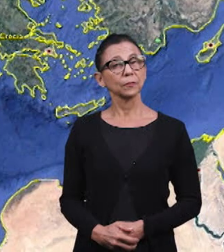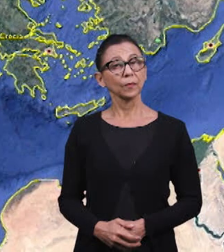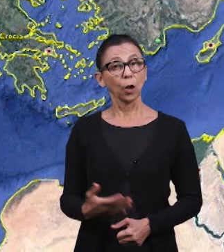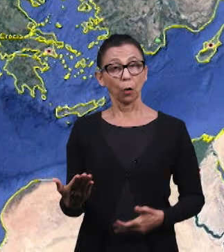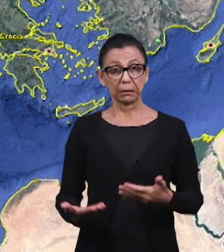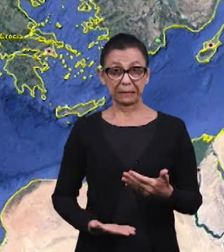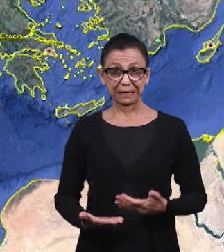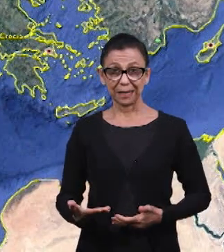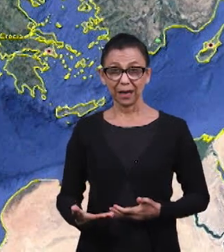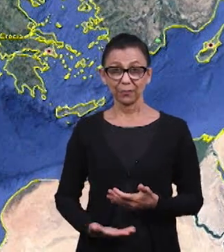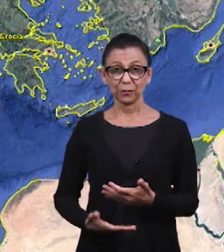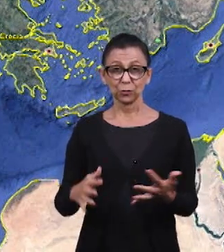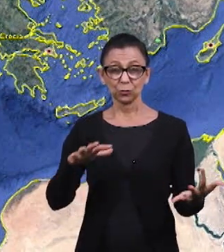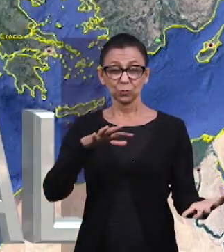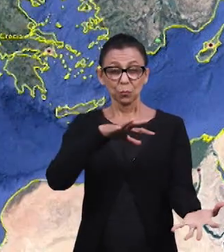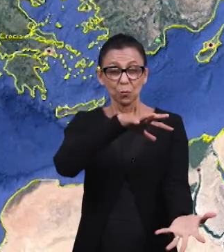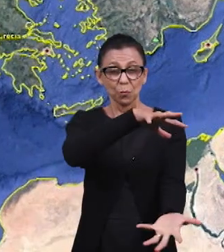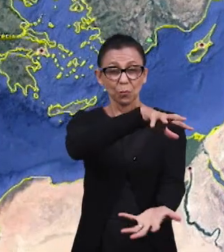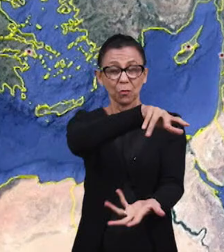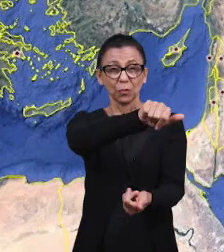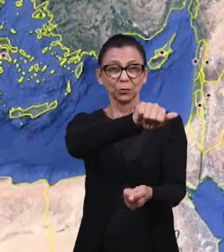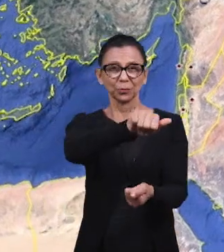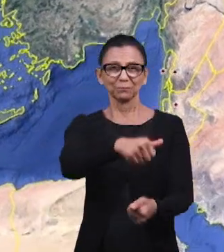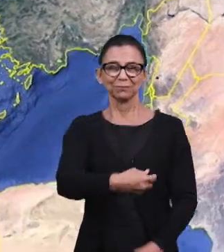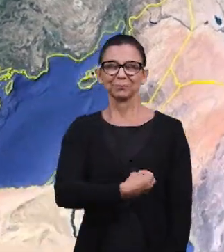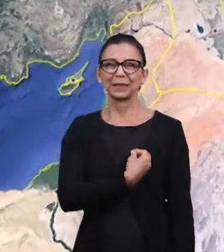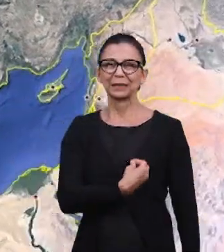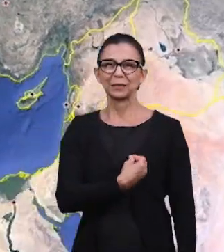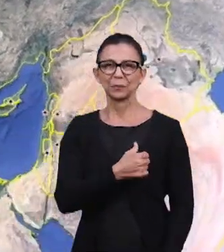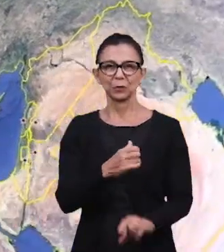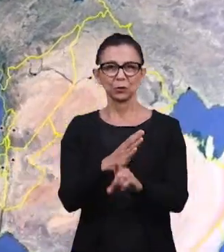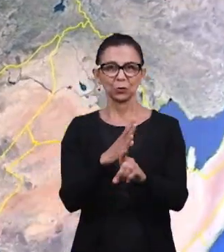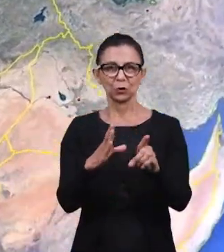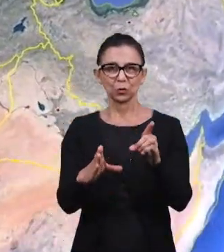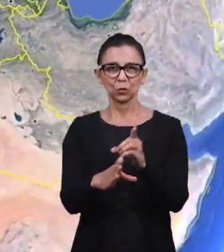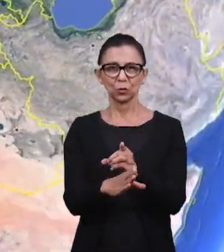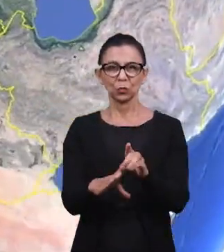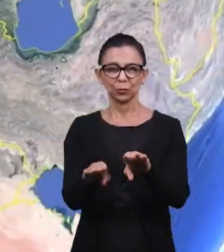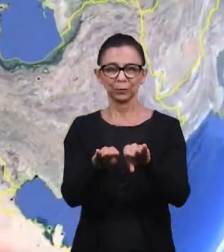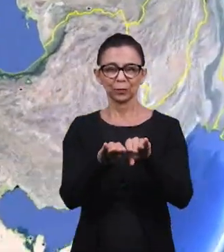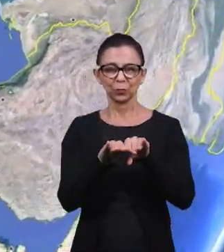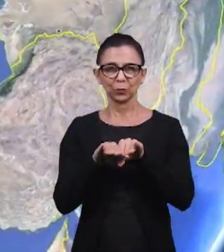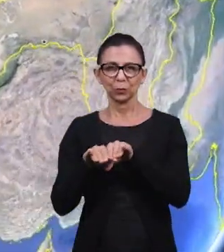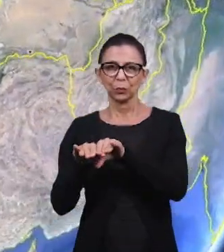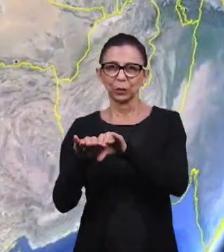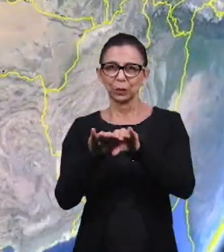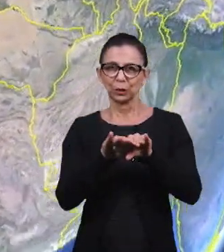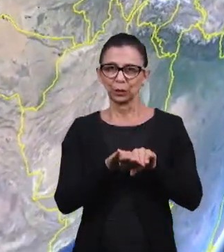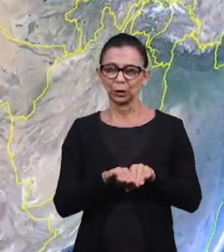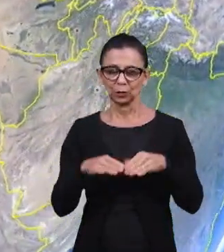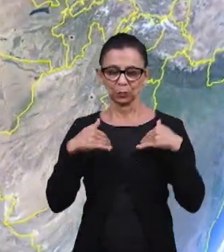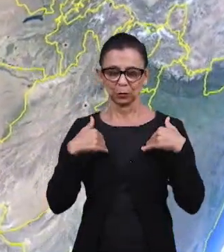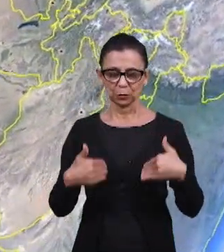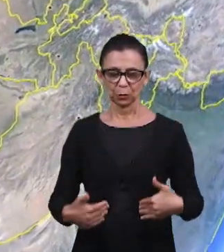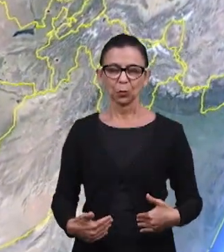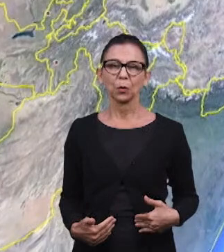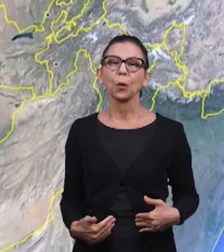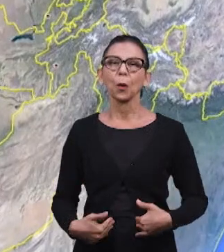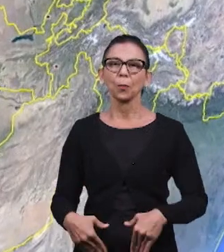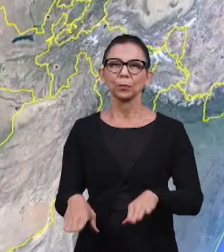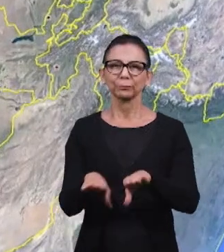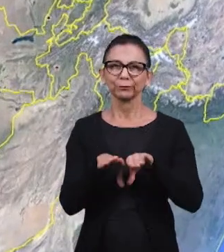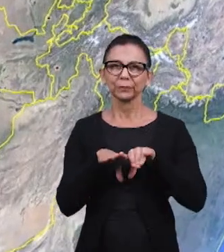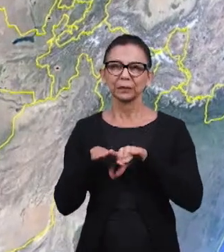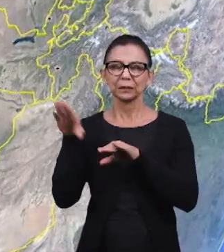Des frères et sœurs de toutes les parties du monde participent d'un même culte, ensemble, dans un même corps et dans un